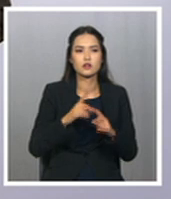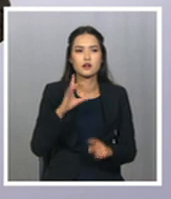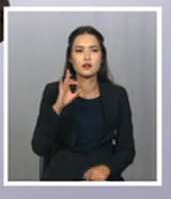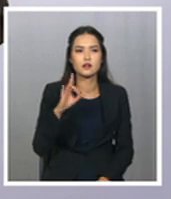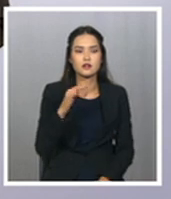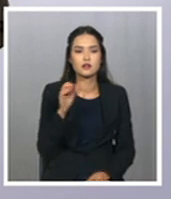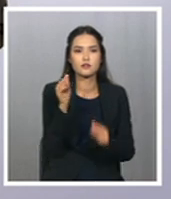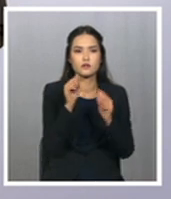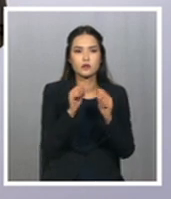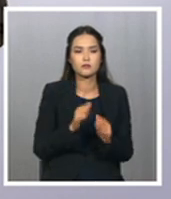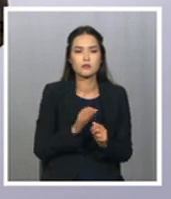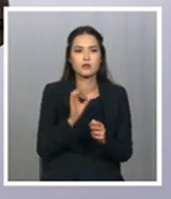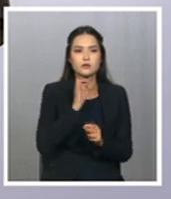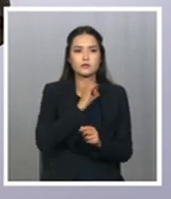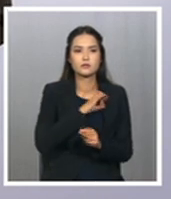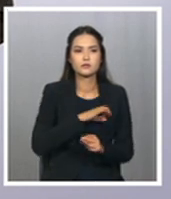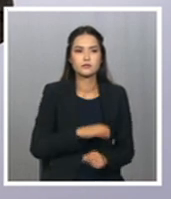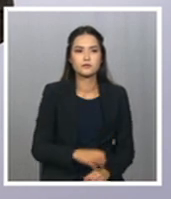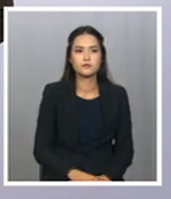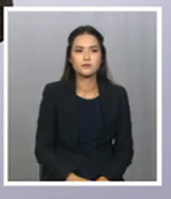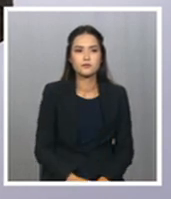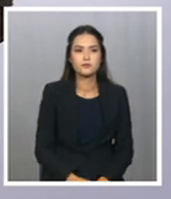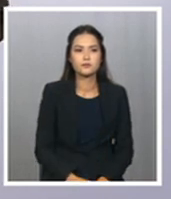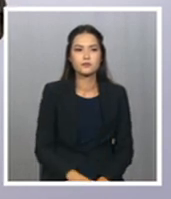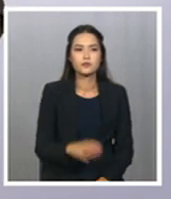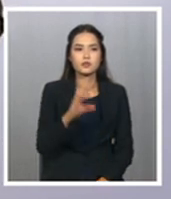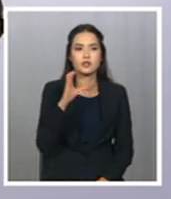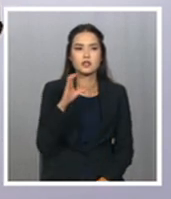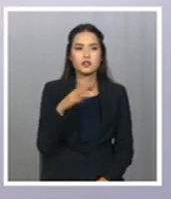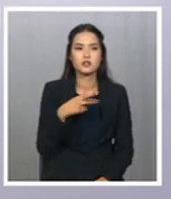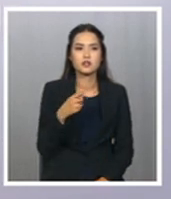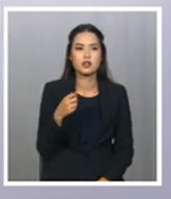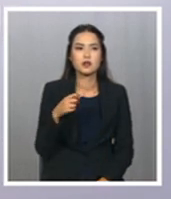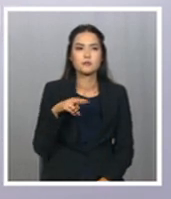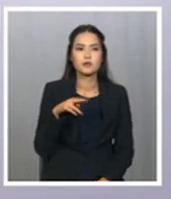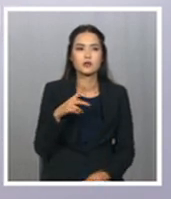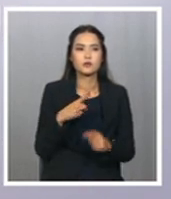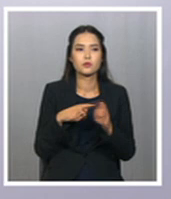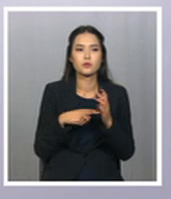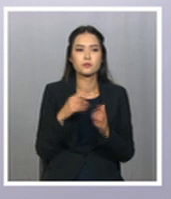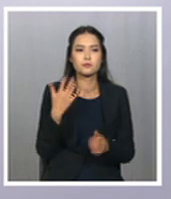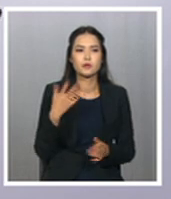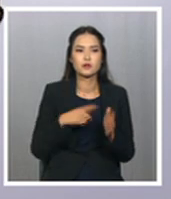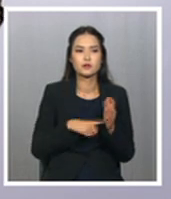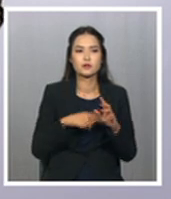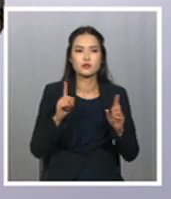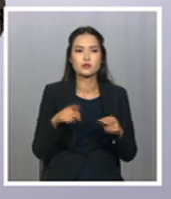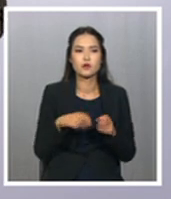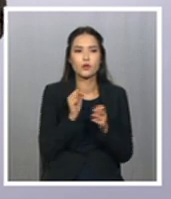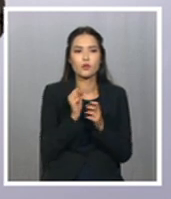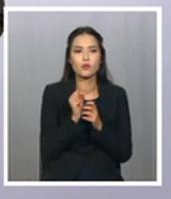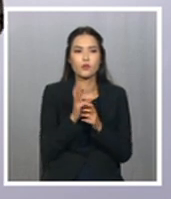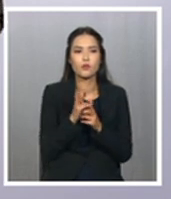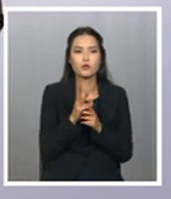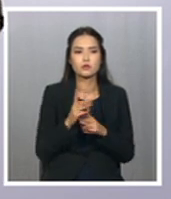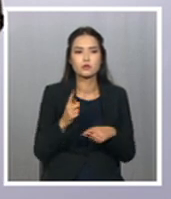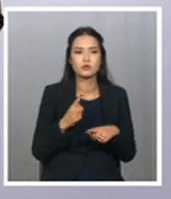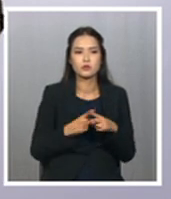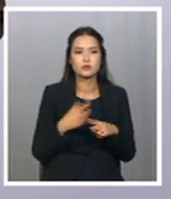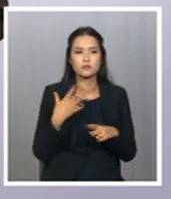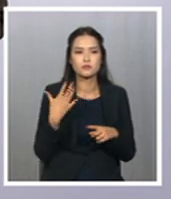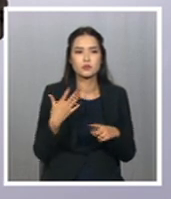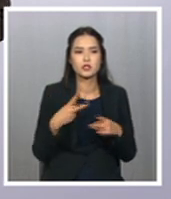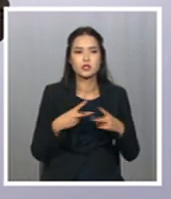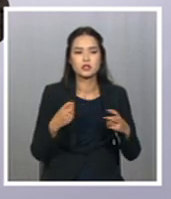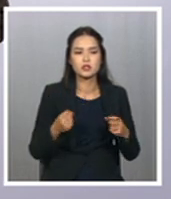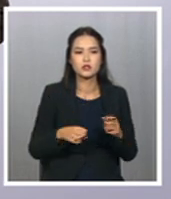формуласын пайдаланамыз. R-дің орнына 5-ті қоямыз, L-дің орнына 13-ті қоямыз. P көбейтілген